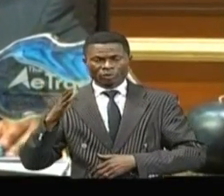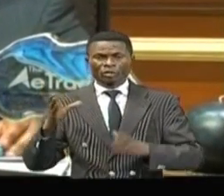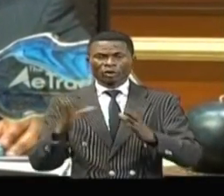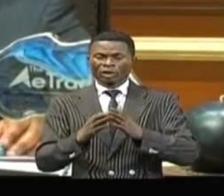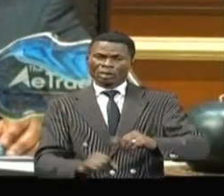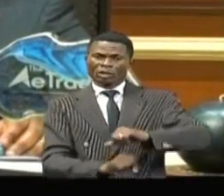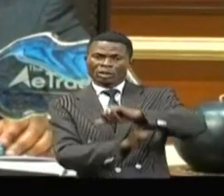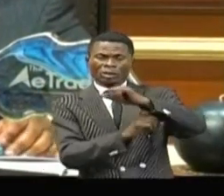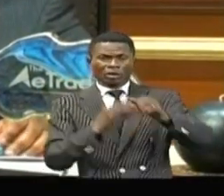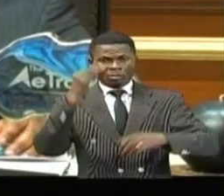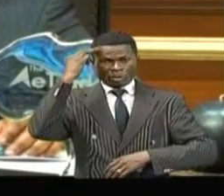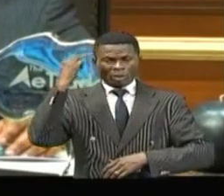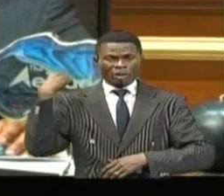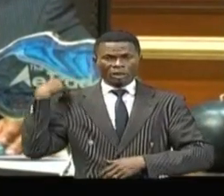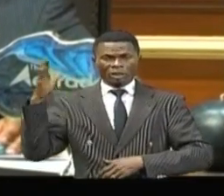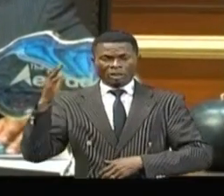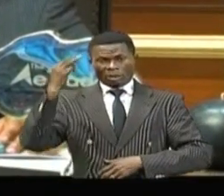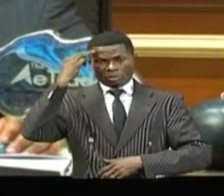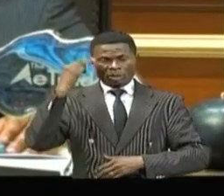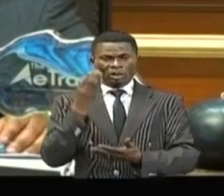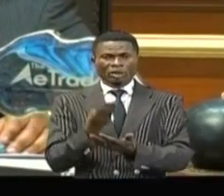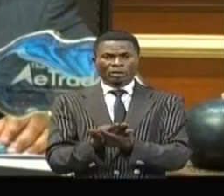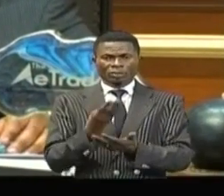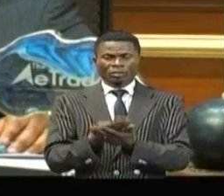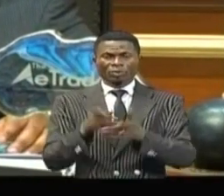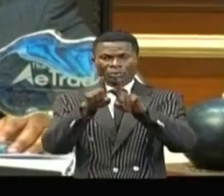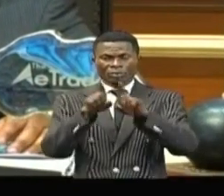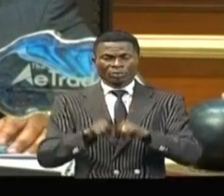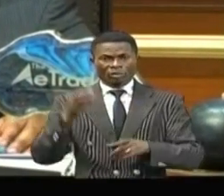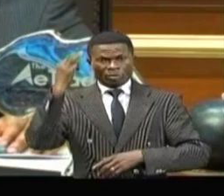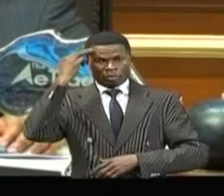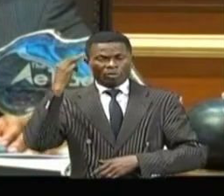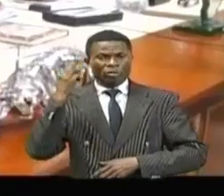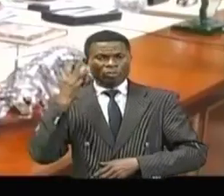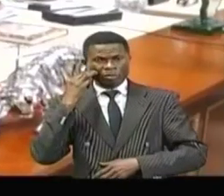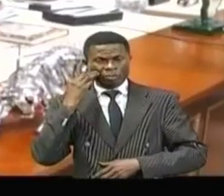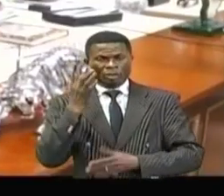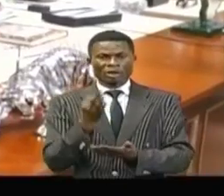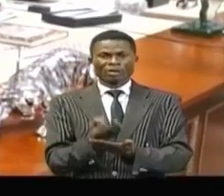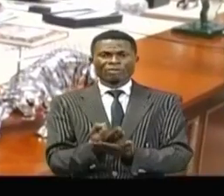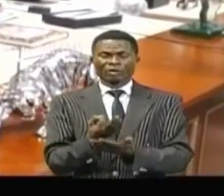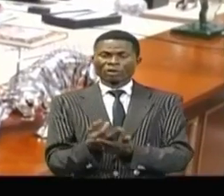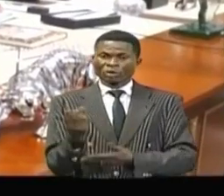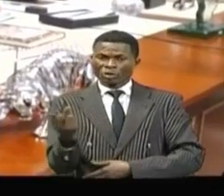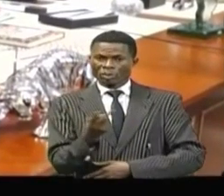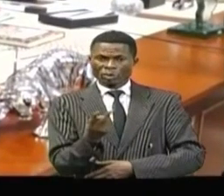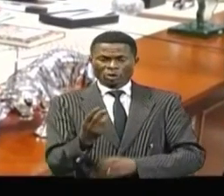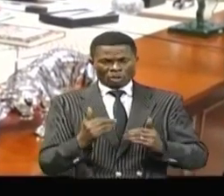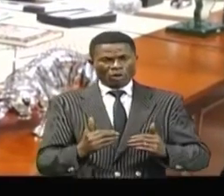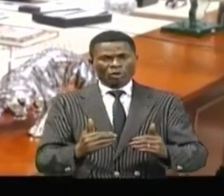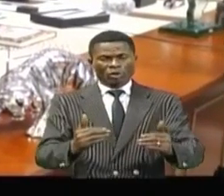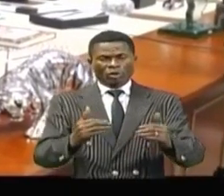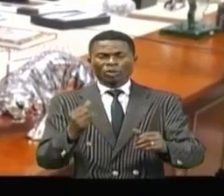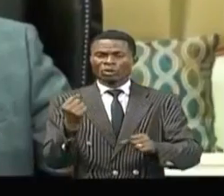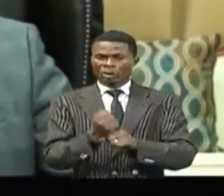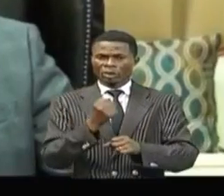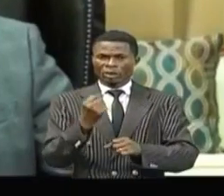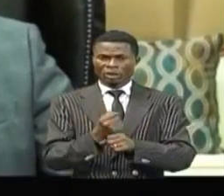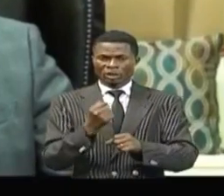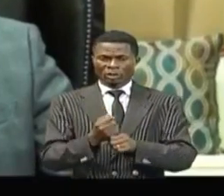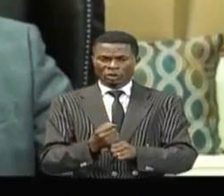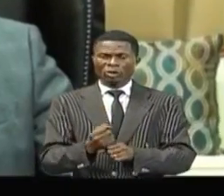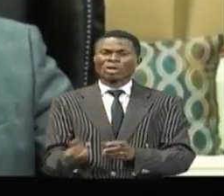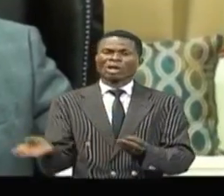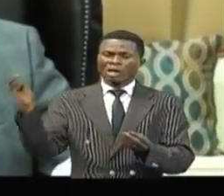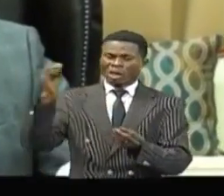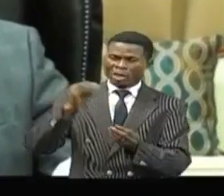du ministre d'État, ministre du Budget, ainsi que celui du ministre des Finances, à poursuivre le processus de la